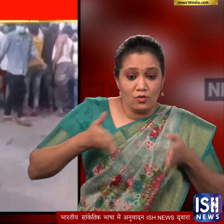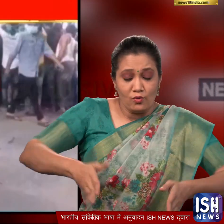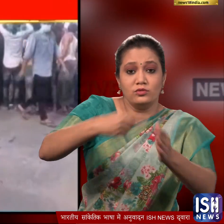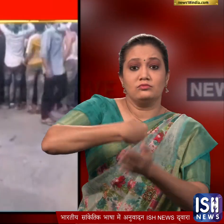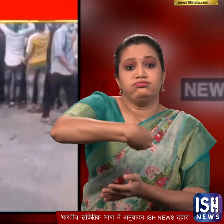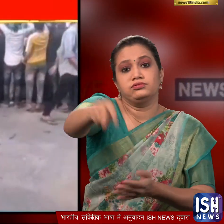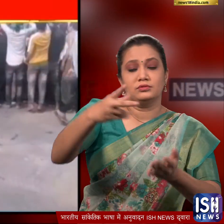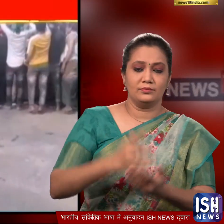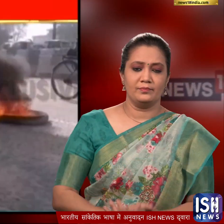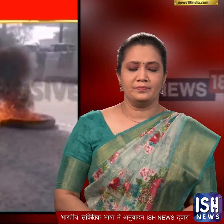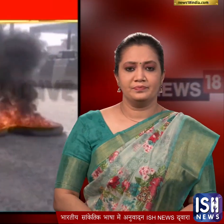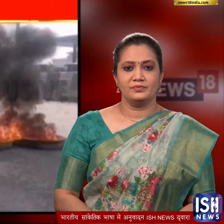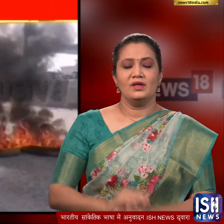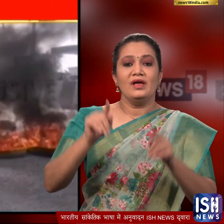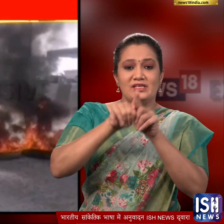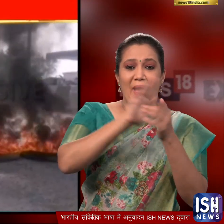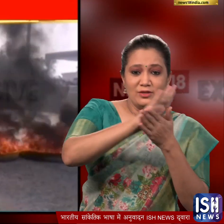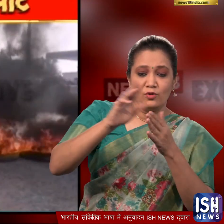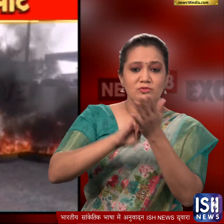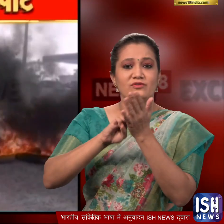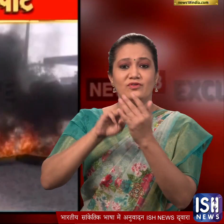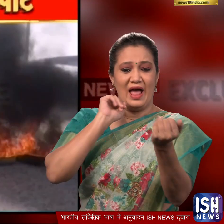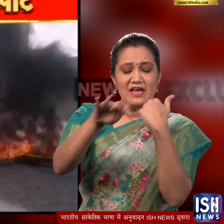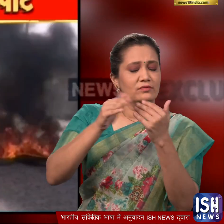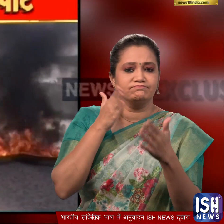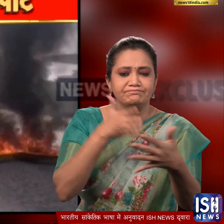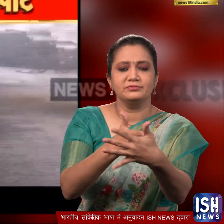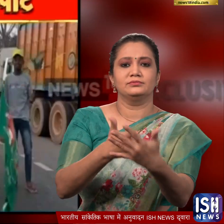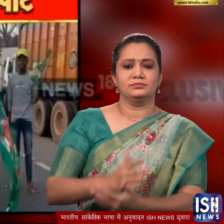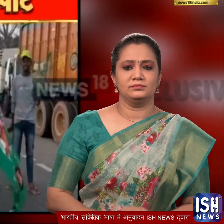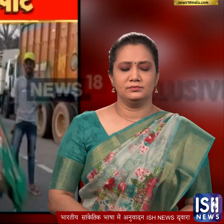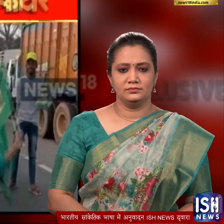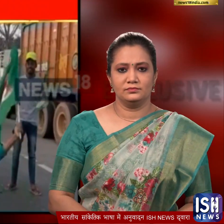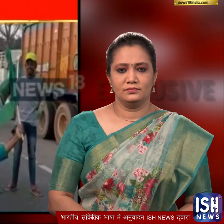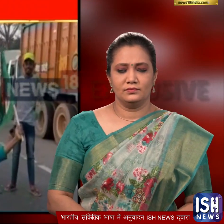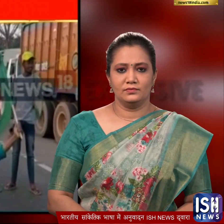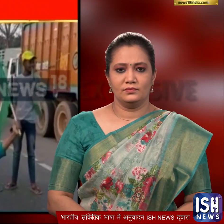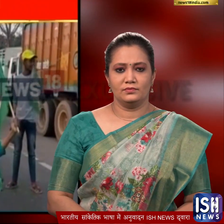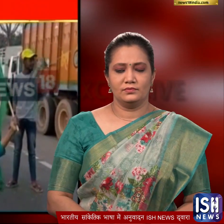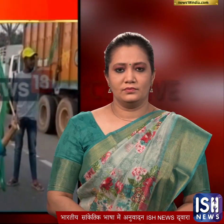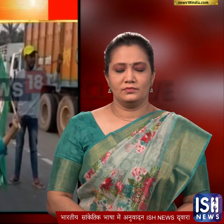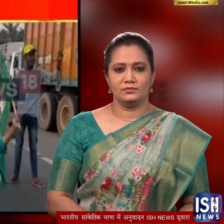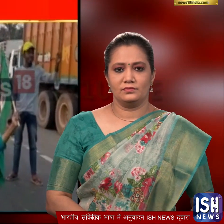गए। उन्होंने वहां आगजनी भी की, जिससे हाजीपुर मुजफ्फरपुर हाईवे पूरी तरह जैम हो गया।